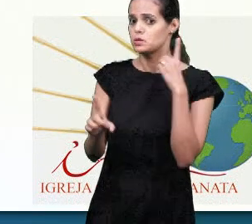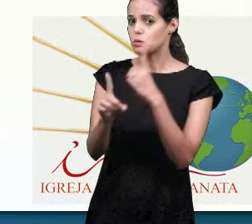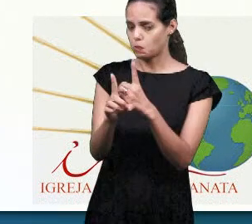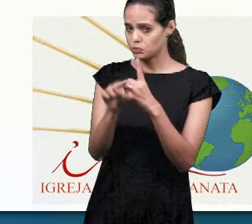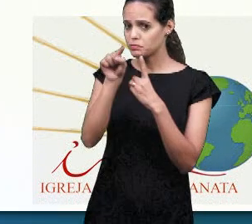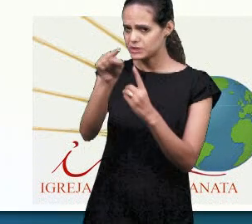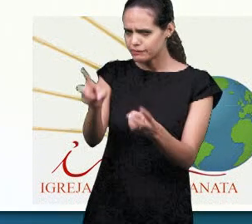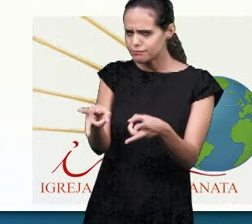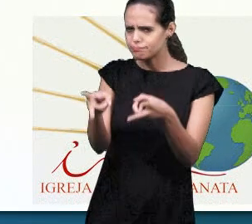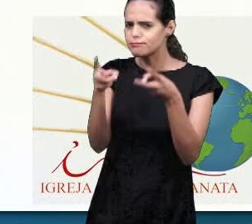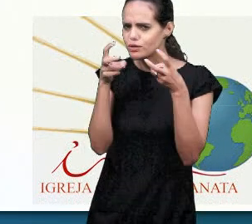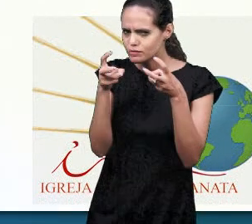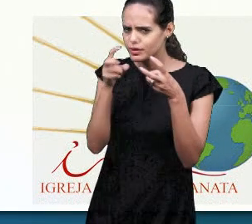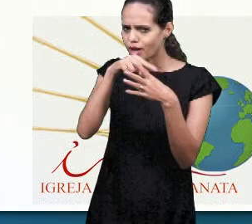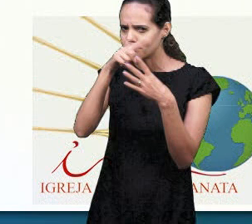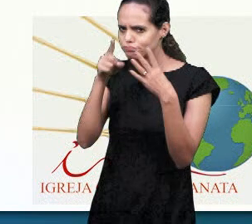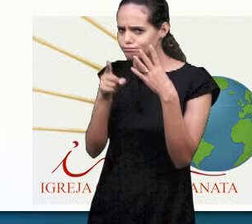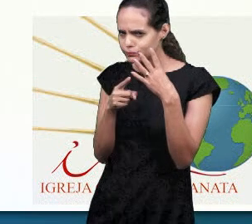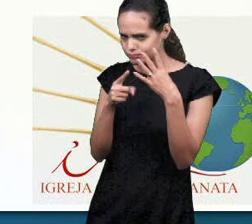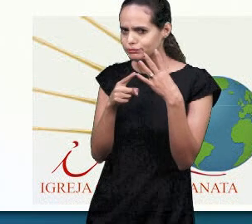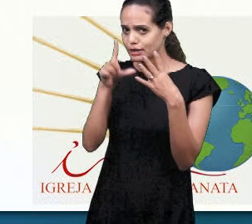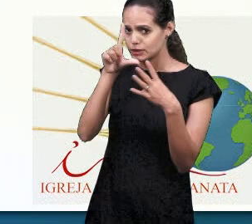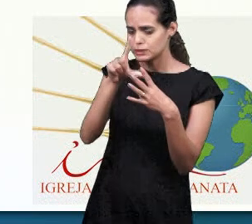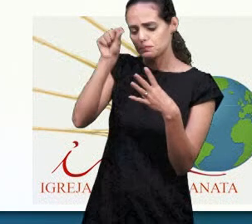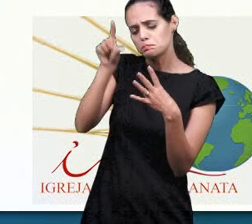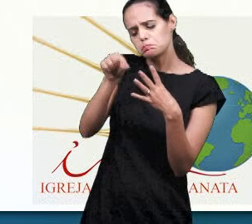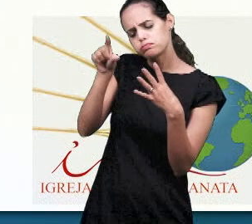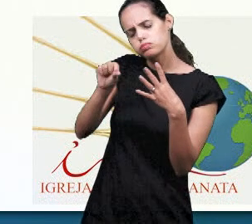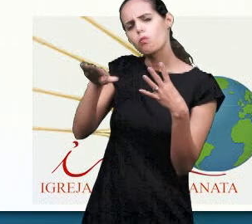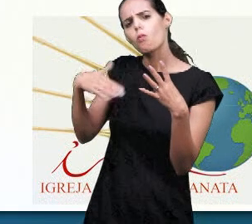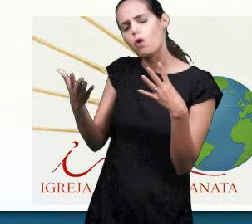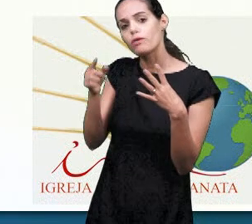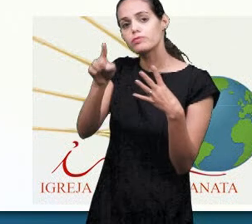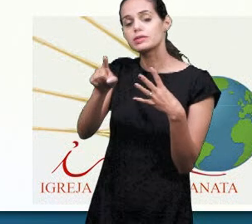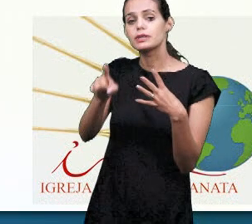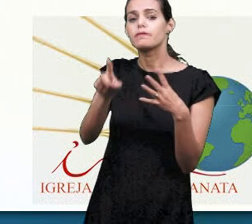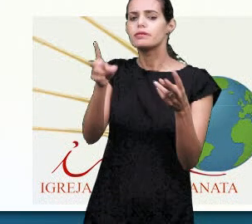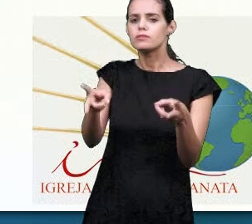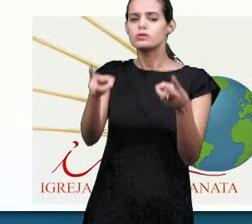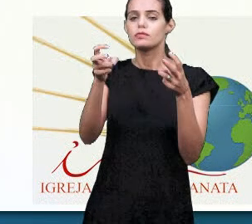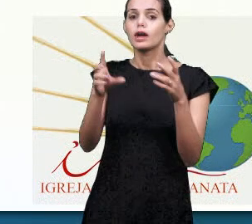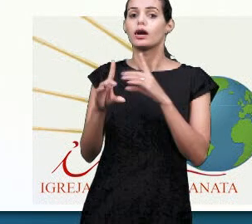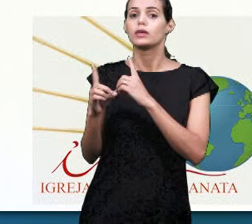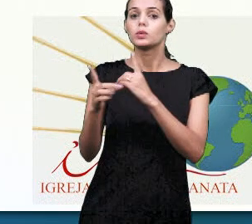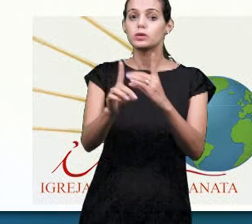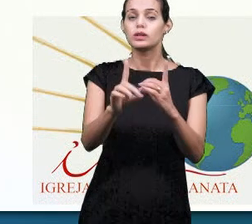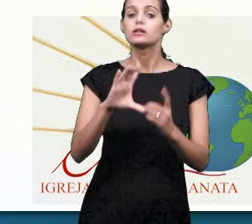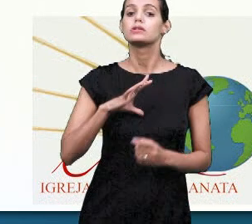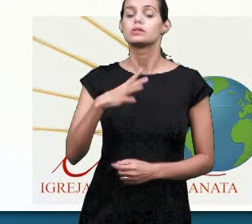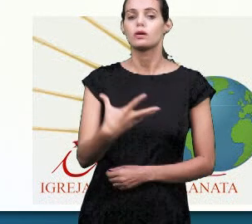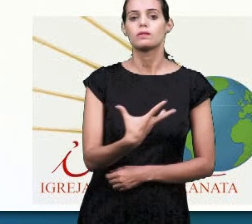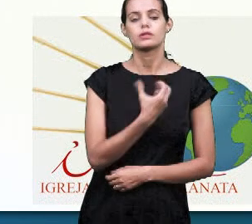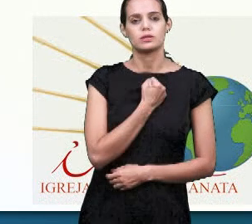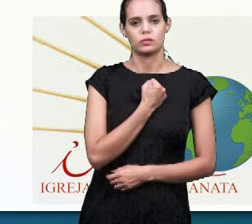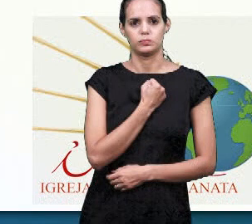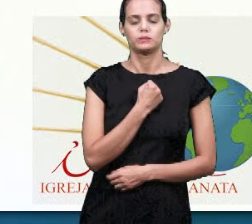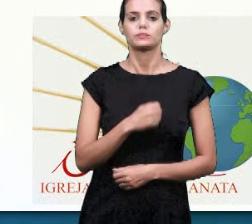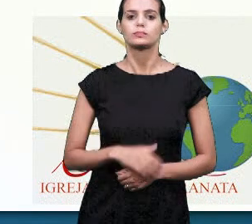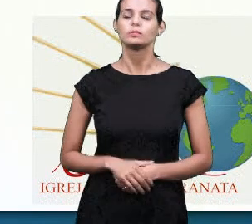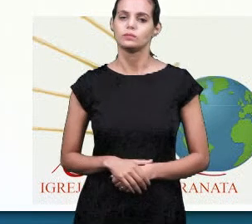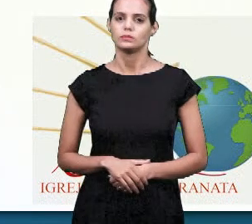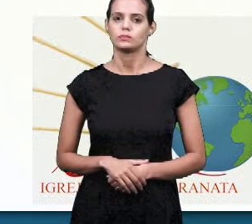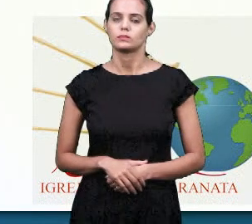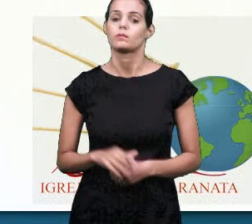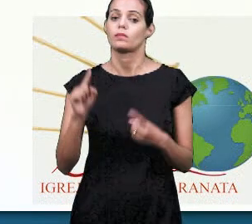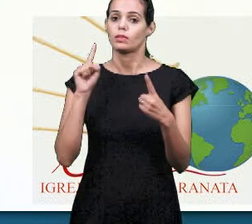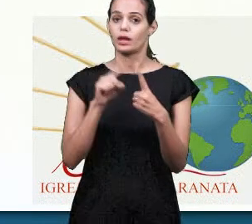allez identifier la doctrine de salut. En considérant dans sa doctrine l'élection